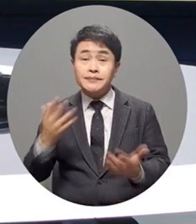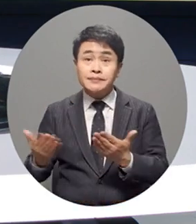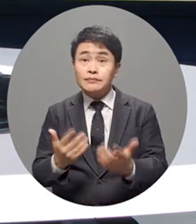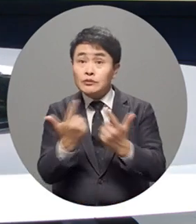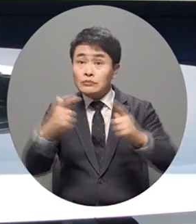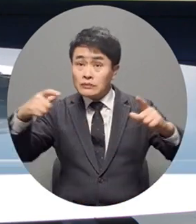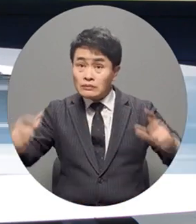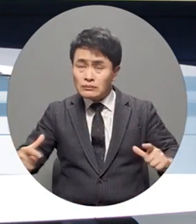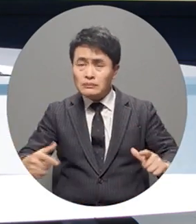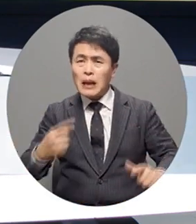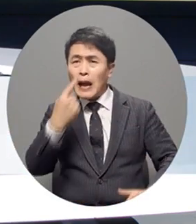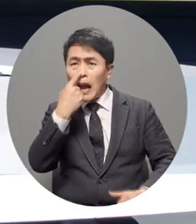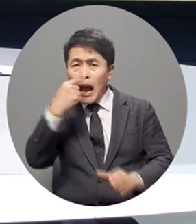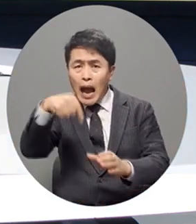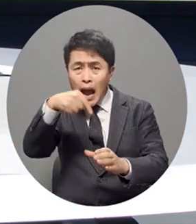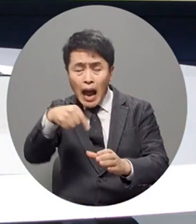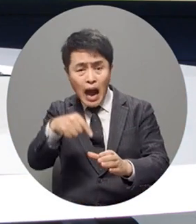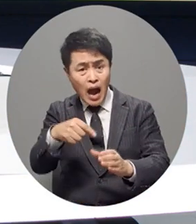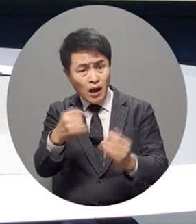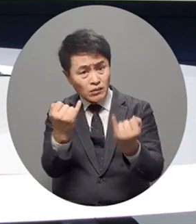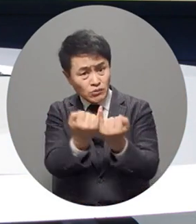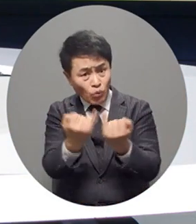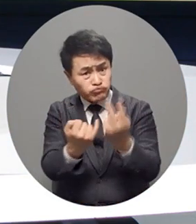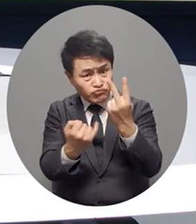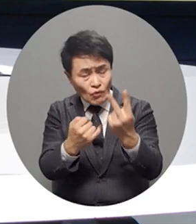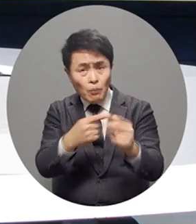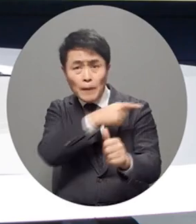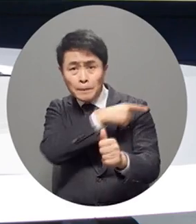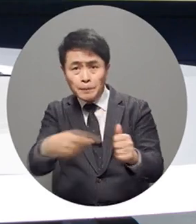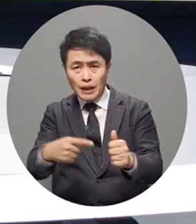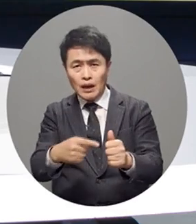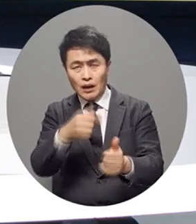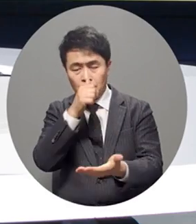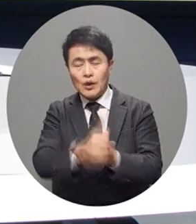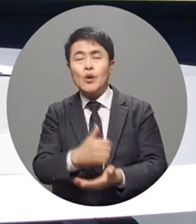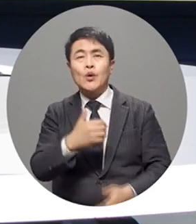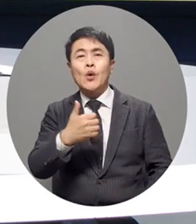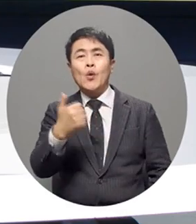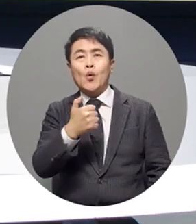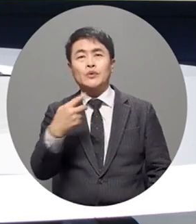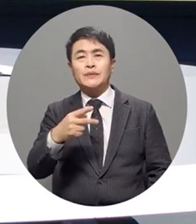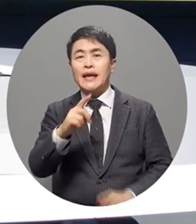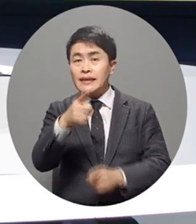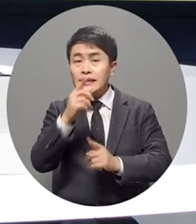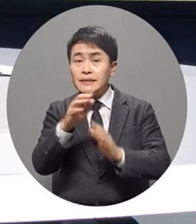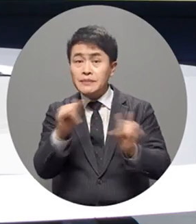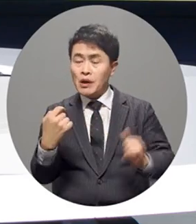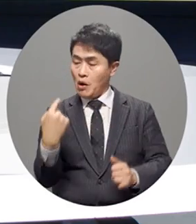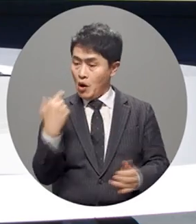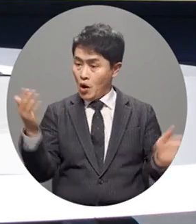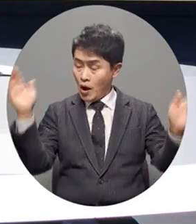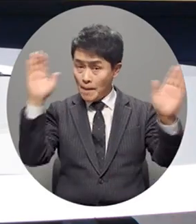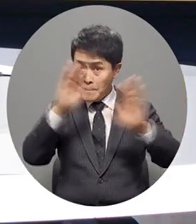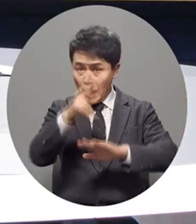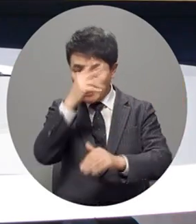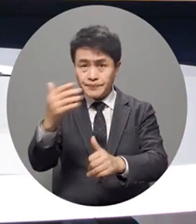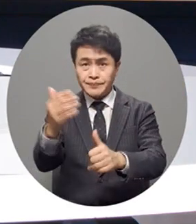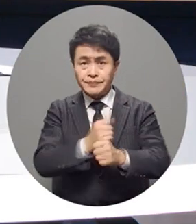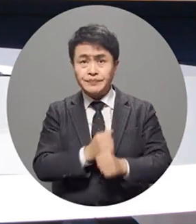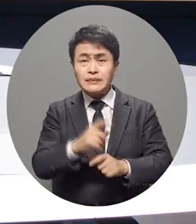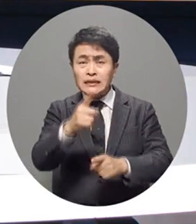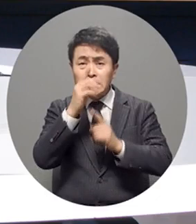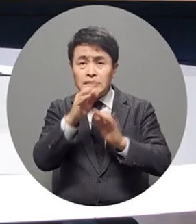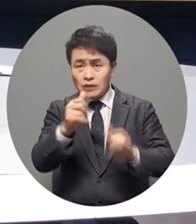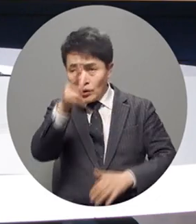경기 북부 지역의 다방을 돌며 여성 두 명을 살해한 혐의를 받는 50대 이모 씨가 어젯밤 경찰에 붙잡혔습니다. 이